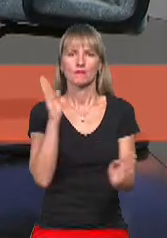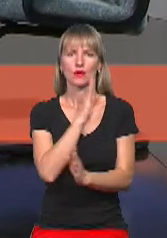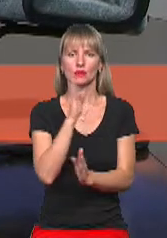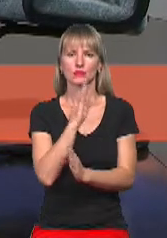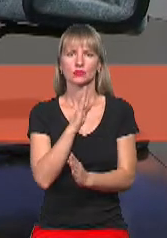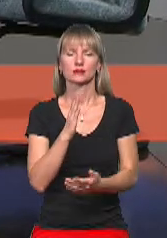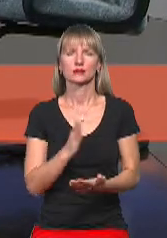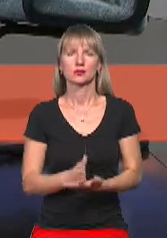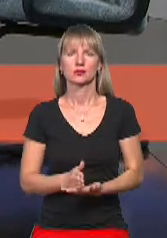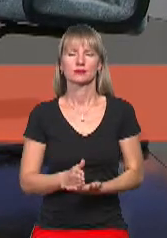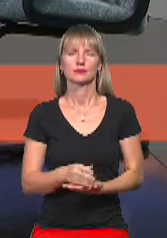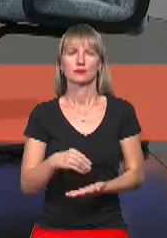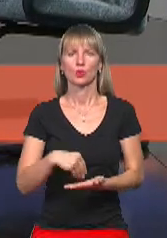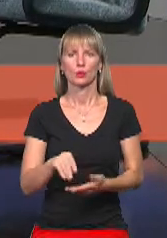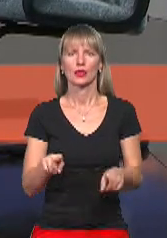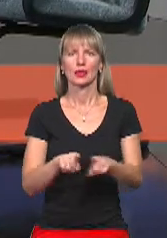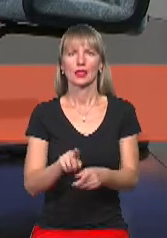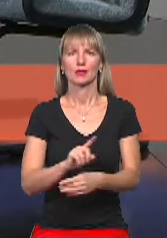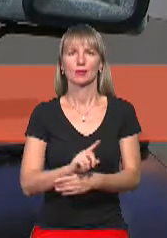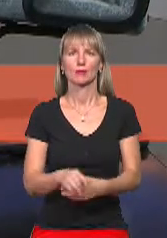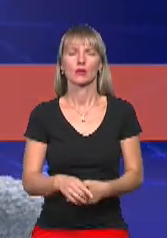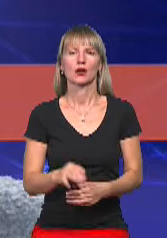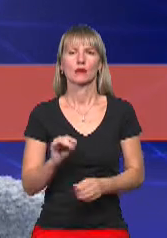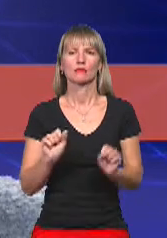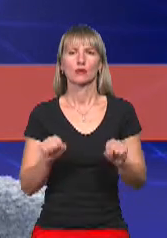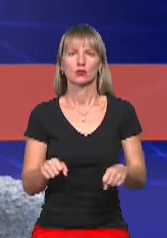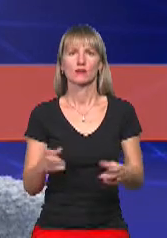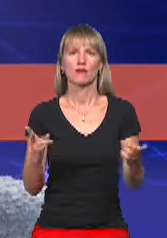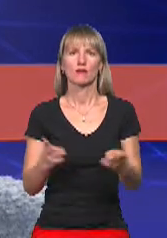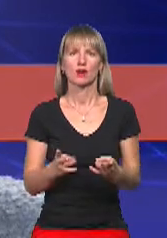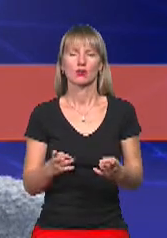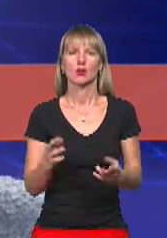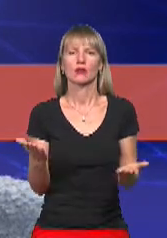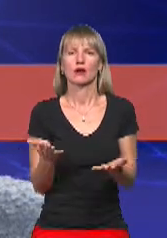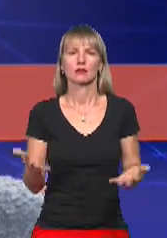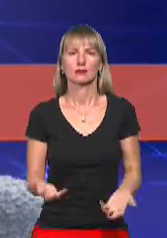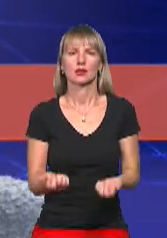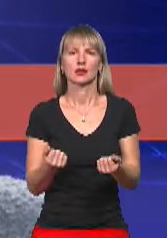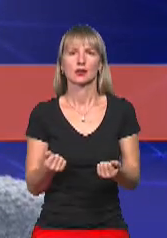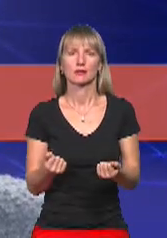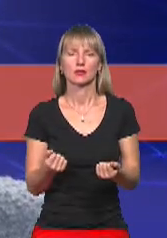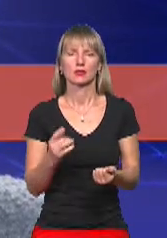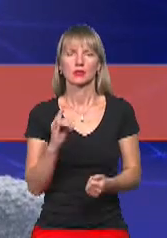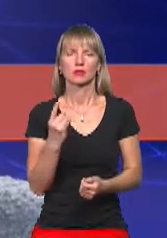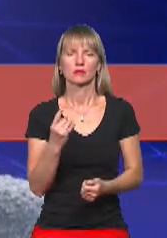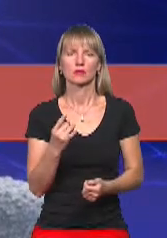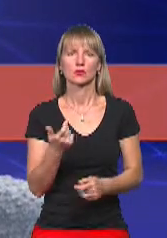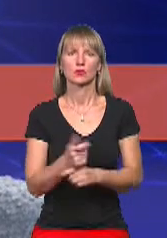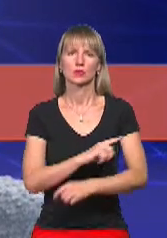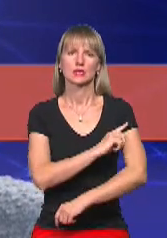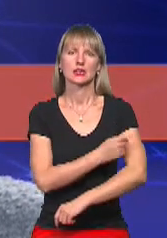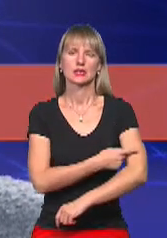Мийка повітря. Так, мийка повітря. І, можливо, варто якось підтримати дитину, наприклад. Це дуже